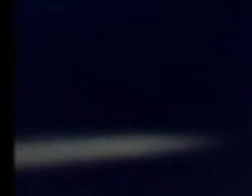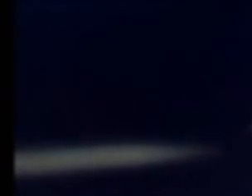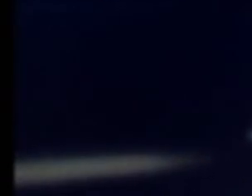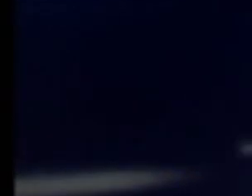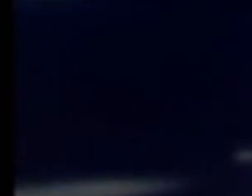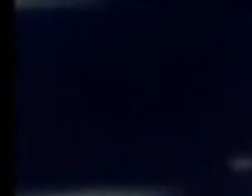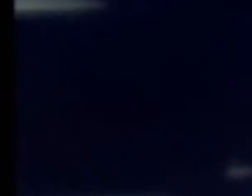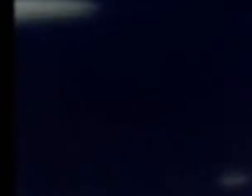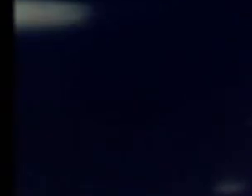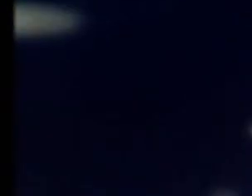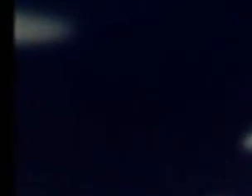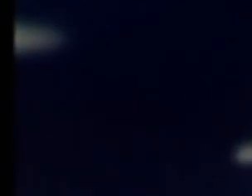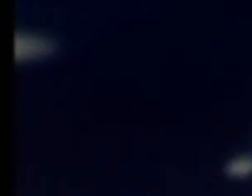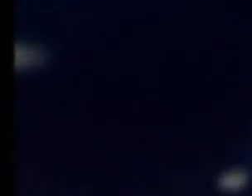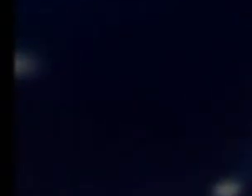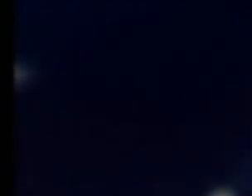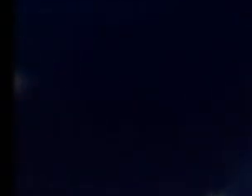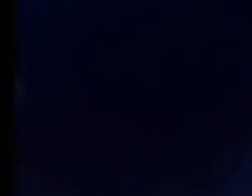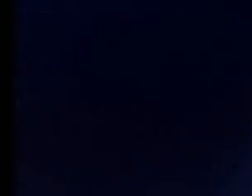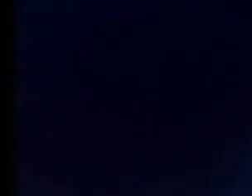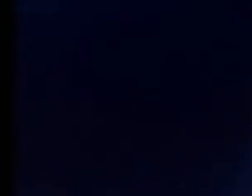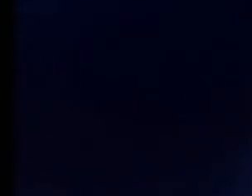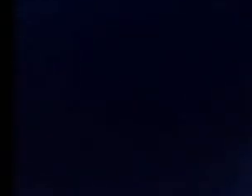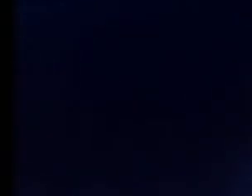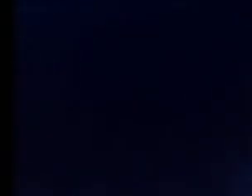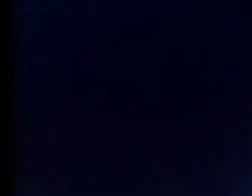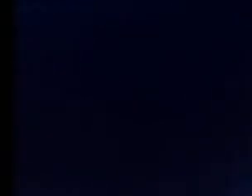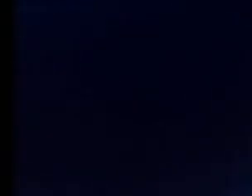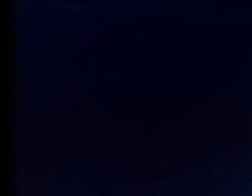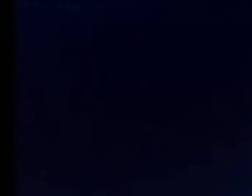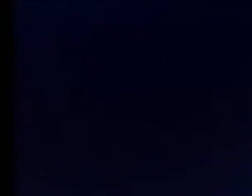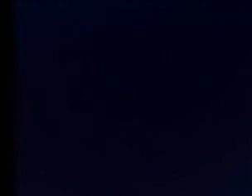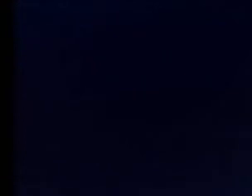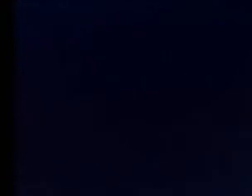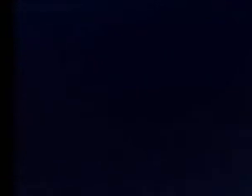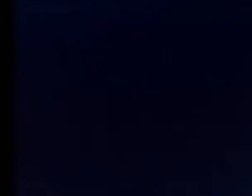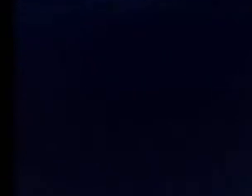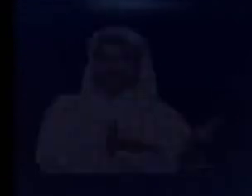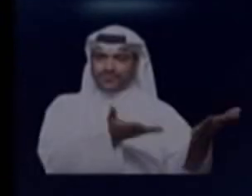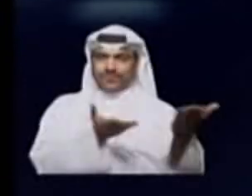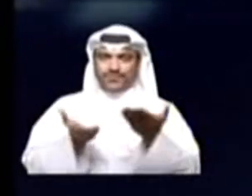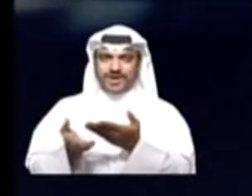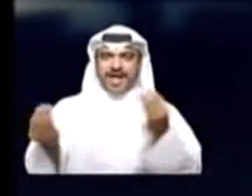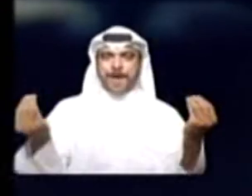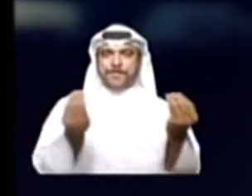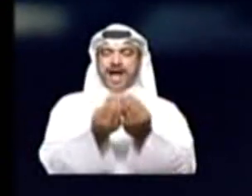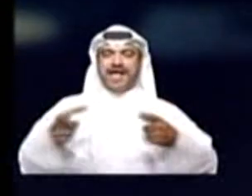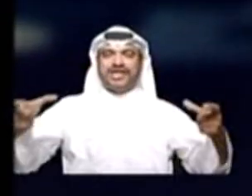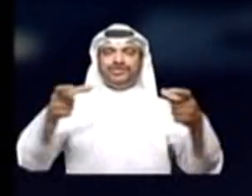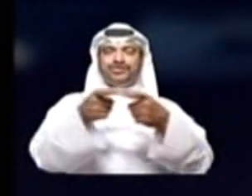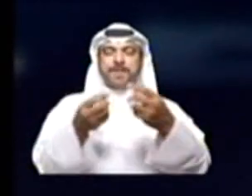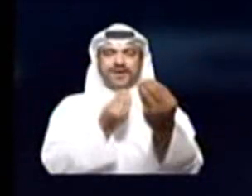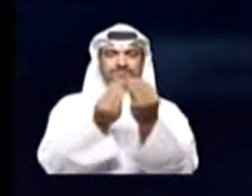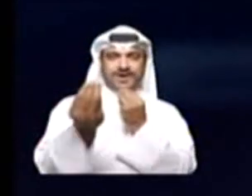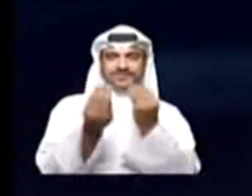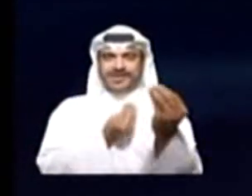وقد عقدت المباحثات الرسمية بين الجانبين، ترأس فيها حضرة صاحب السمو أمير البلاد الشيخ صباح الأحمد الجابر الصباح حفظه الله